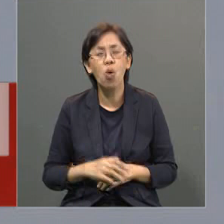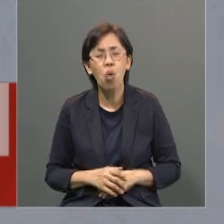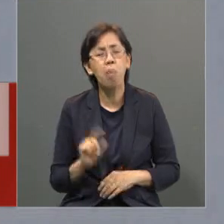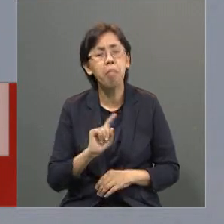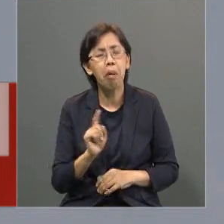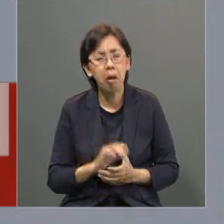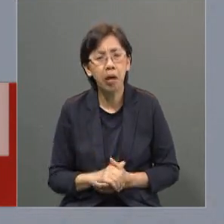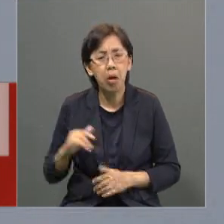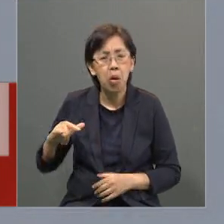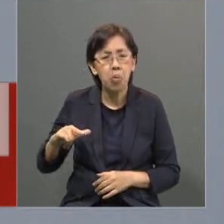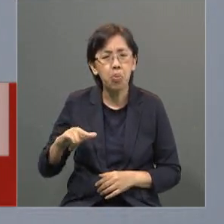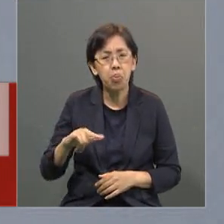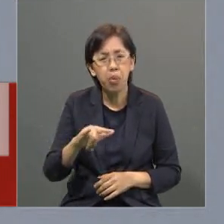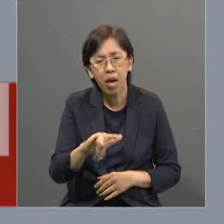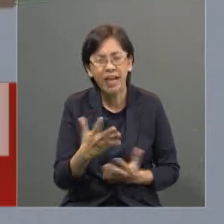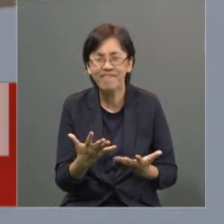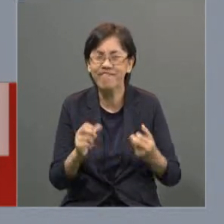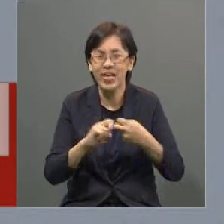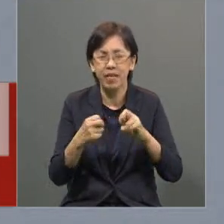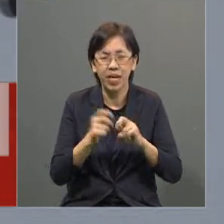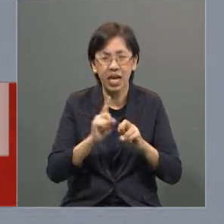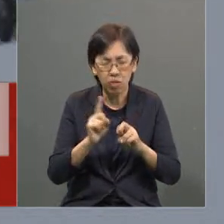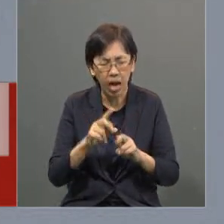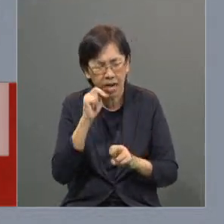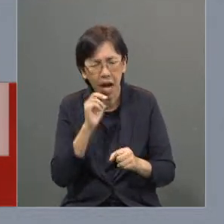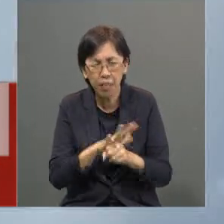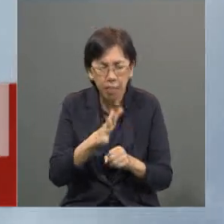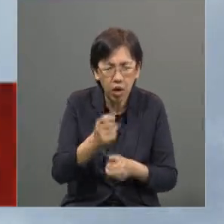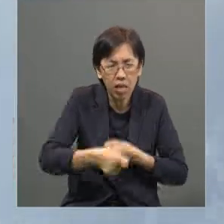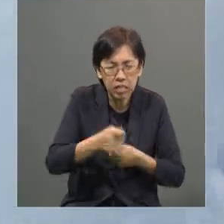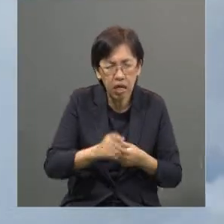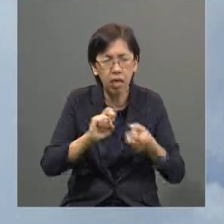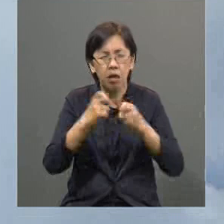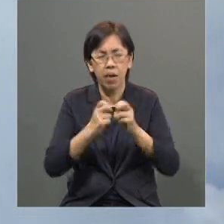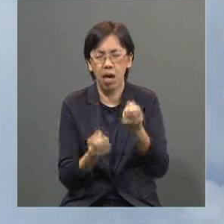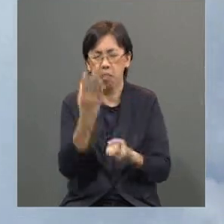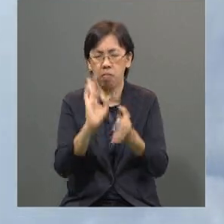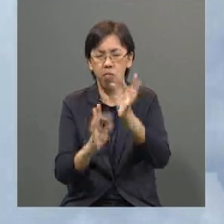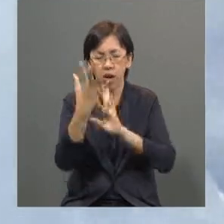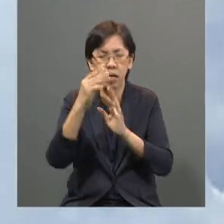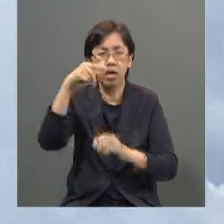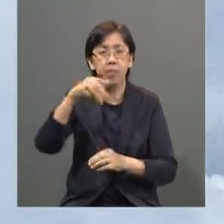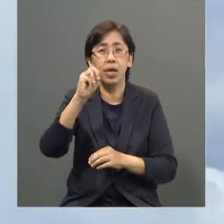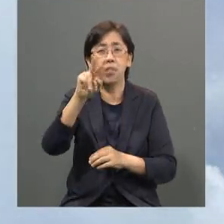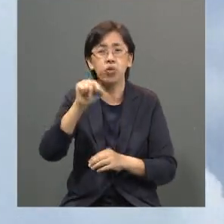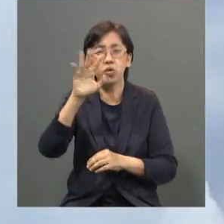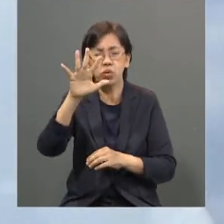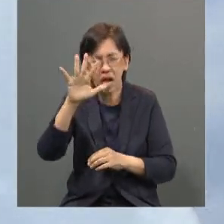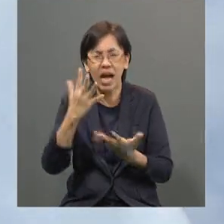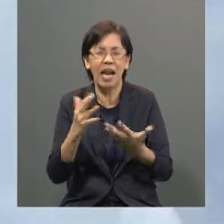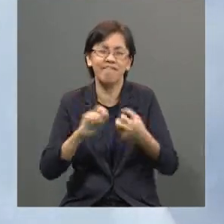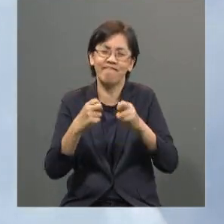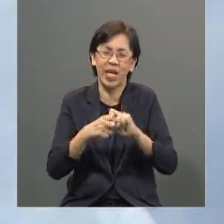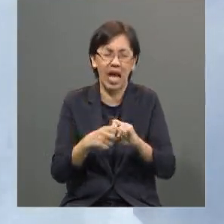ขาดแคลนน้ำอุปโภคบริโภครวมถึงน้ำเพื่อการเกษตรรวมถึงปัญหาหมอกควันและไฟป่าทำให้เกิด PM 2.5 เกินมาต